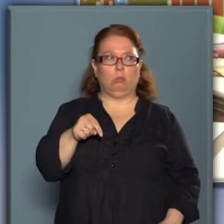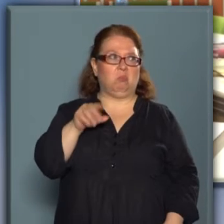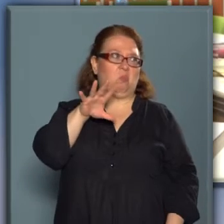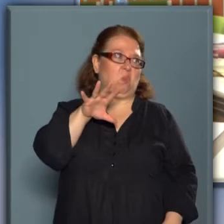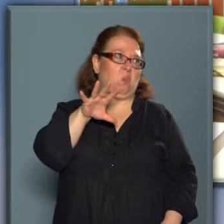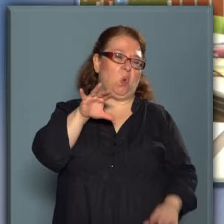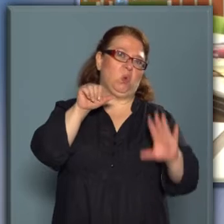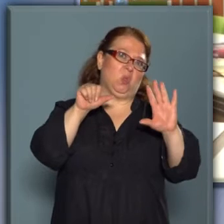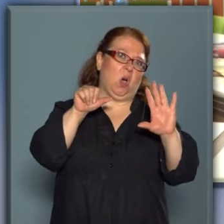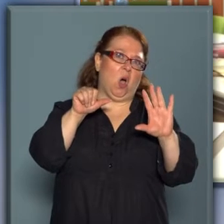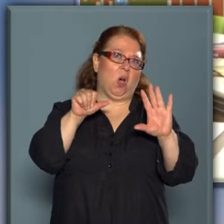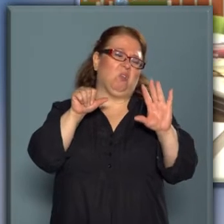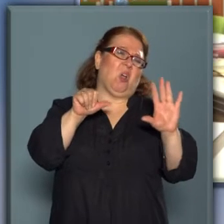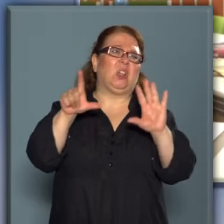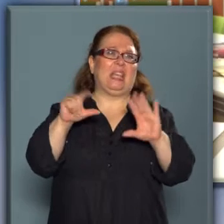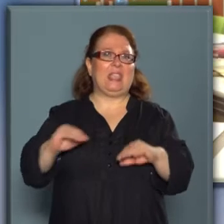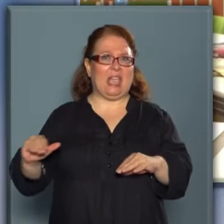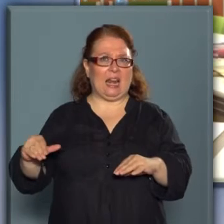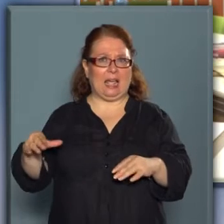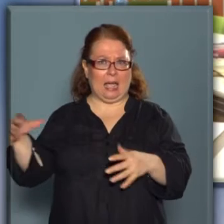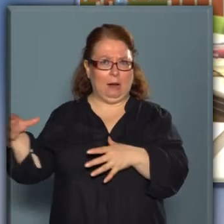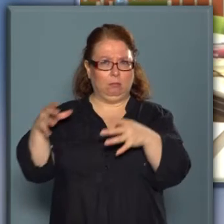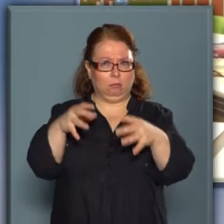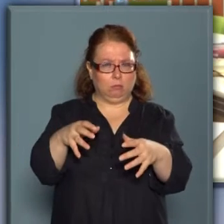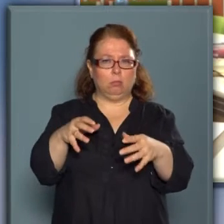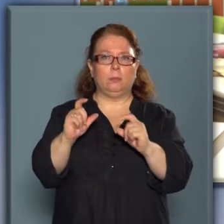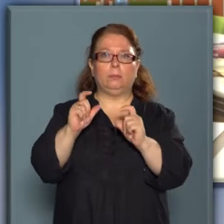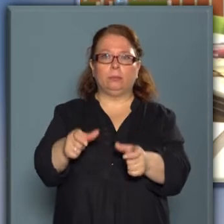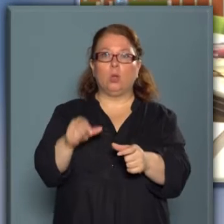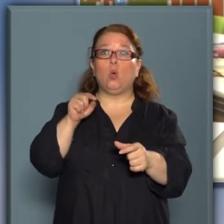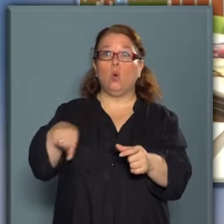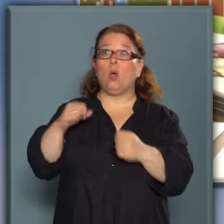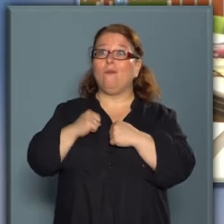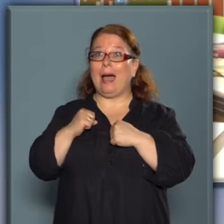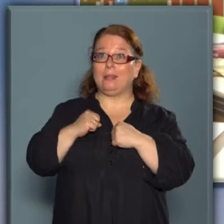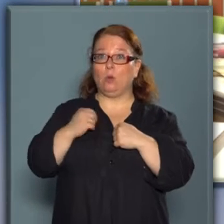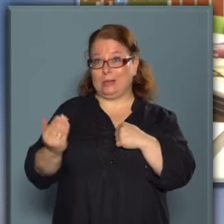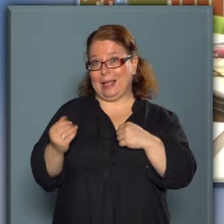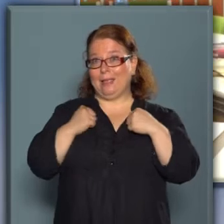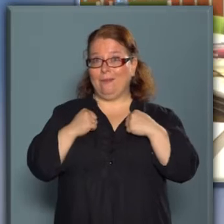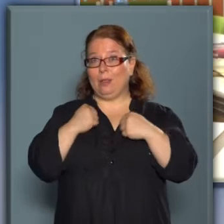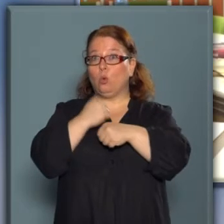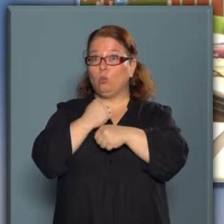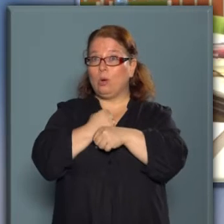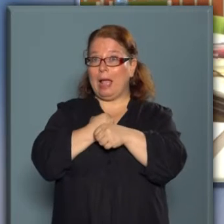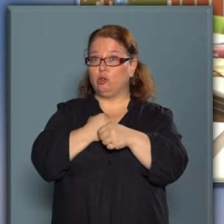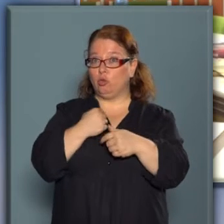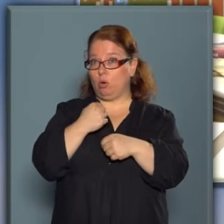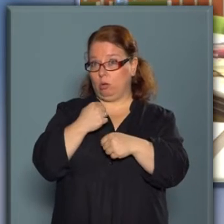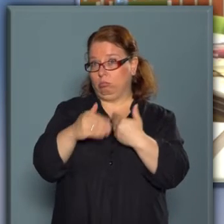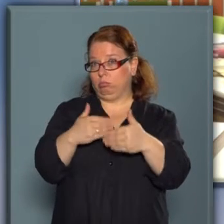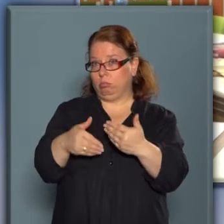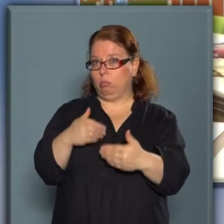5-6, nem tudom, pont 6-7 gyerekkel, ők szegény vándormunkások